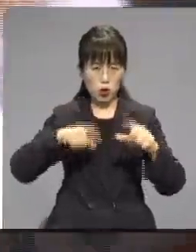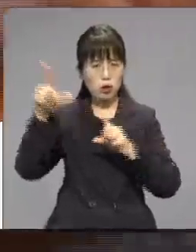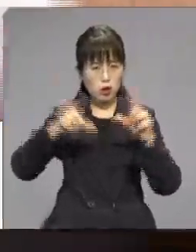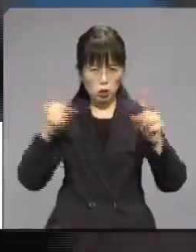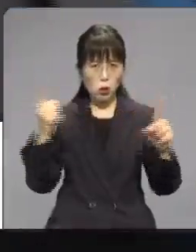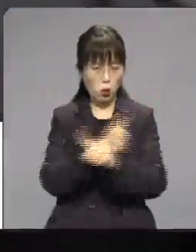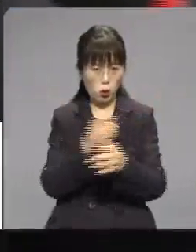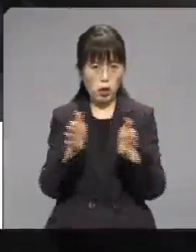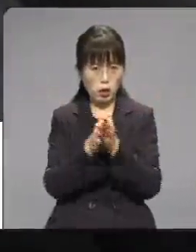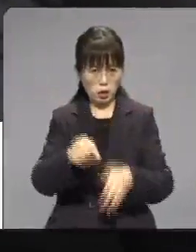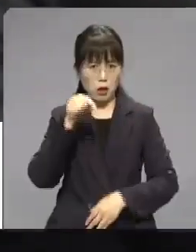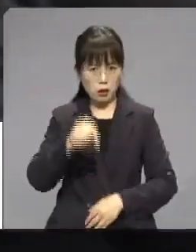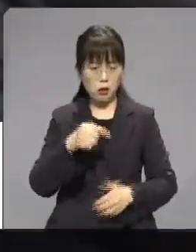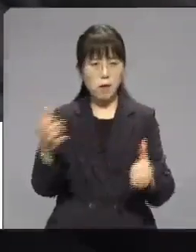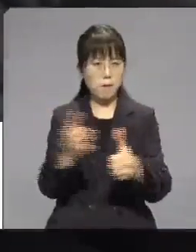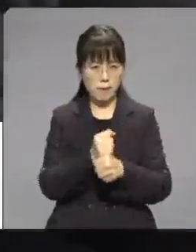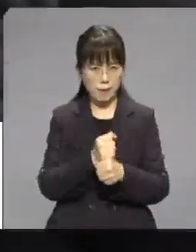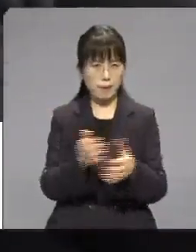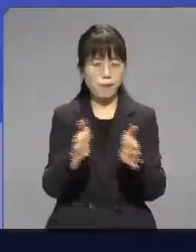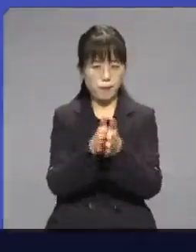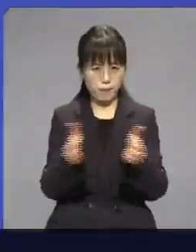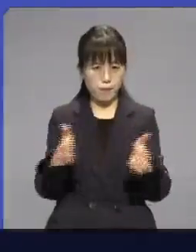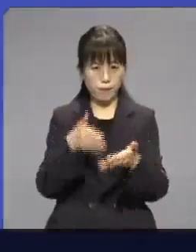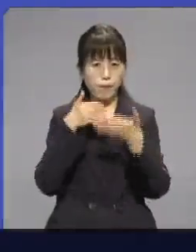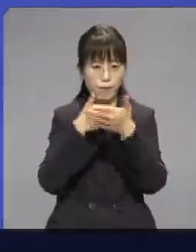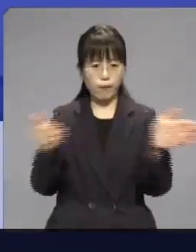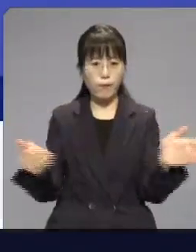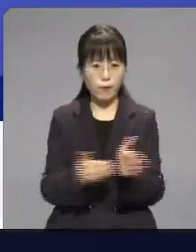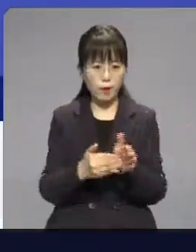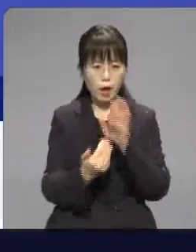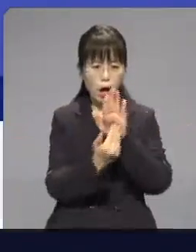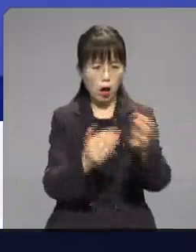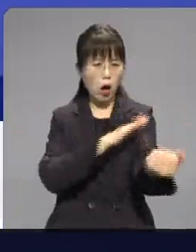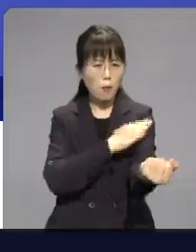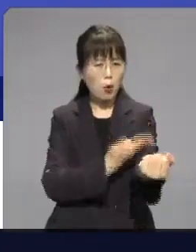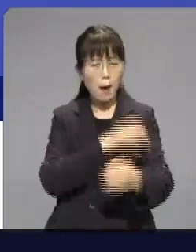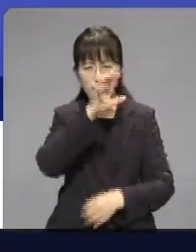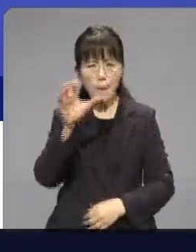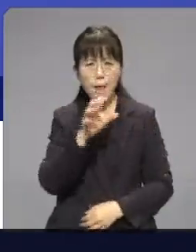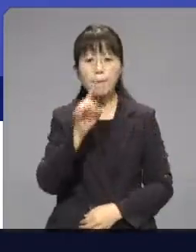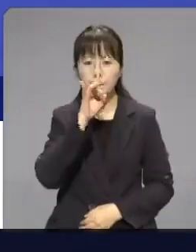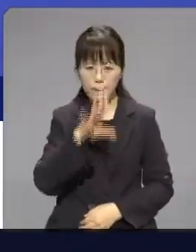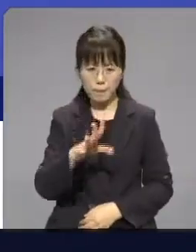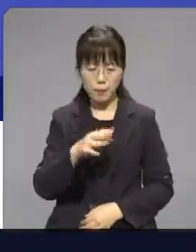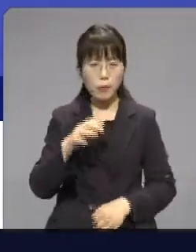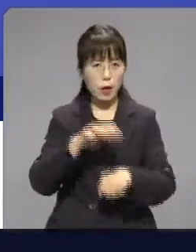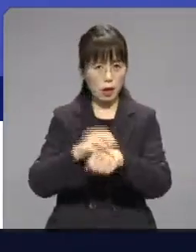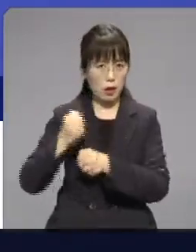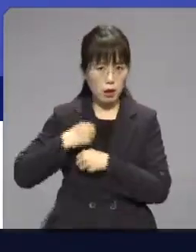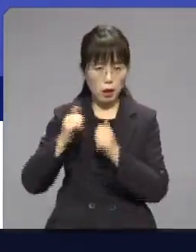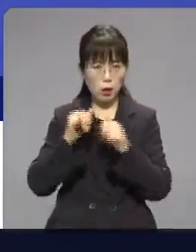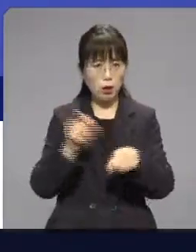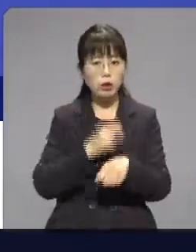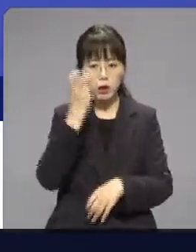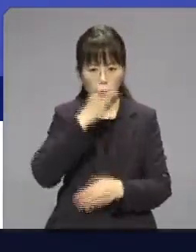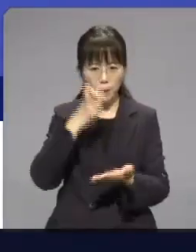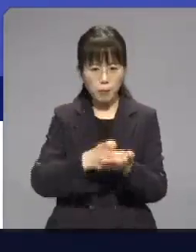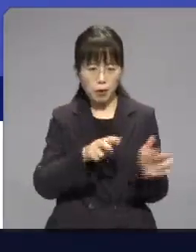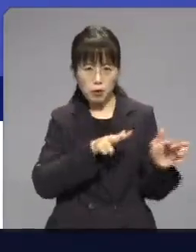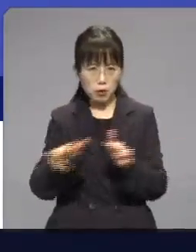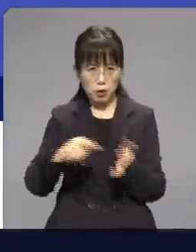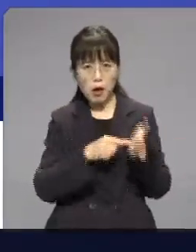전환의 시작점으로 삼으라고 촉구했습니다. 또다시 거부권이 반복돼서는 안 됩니다. 해병대원 특검법을